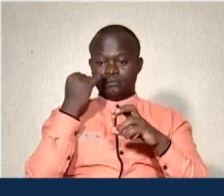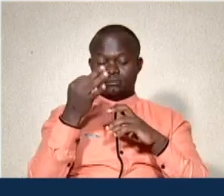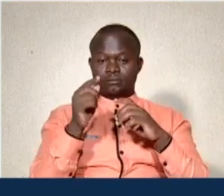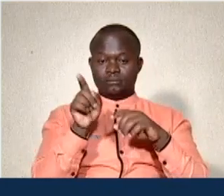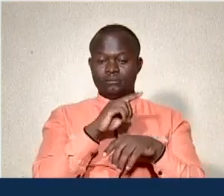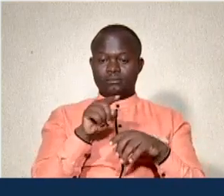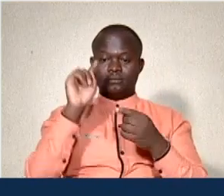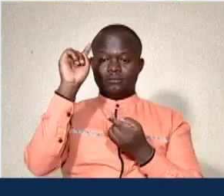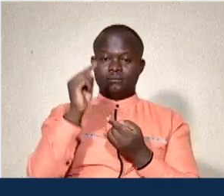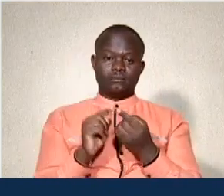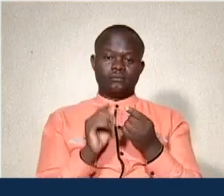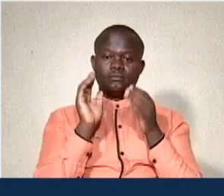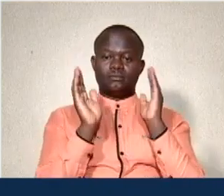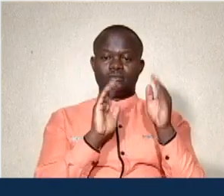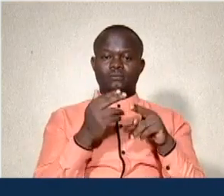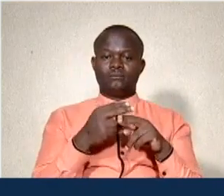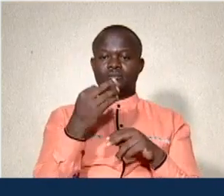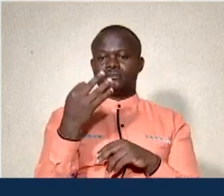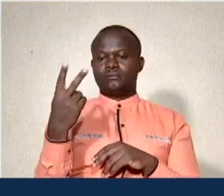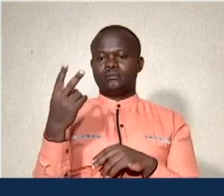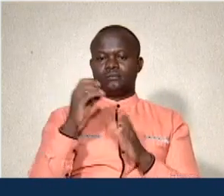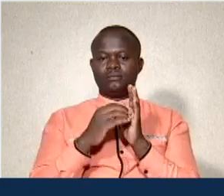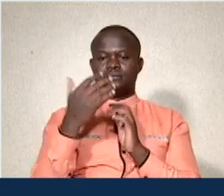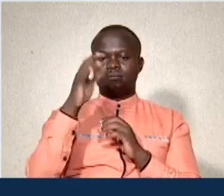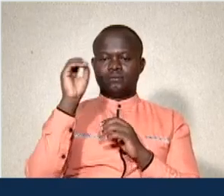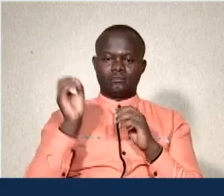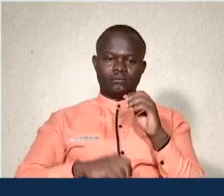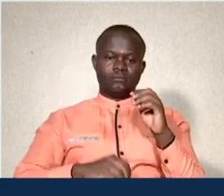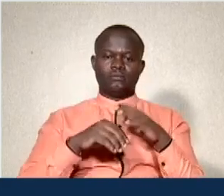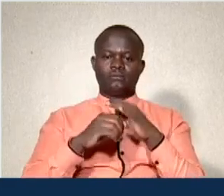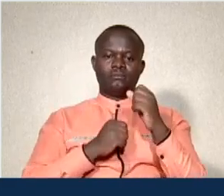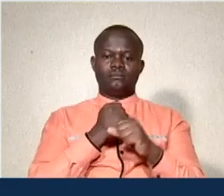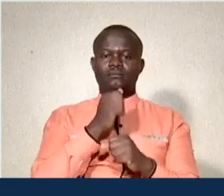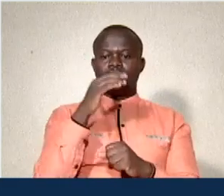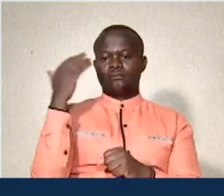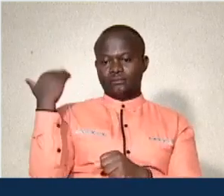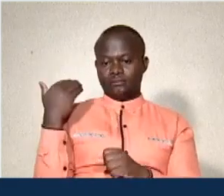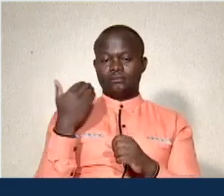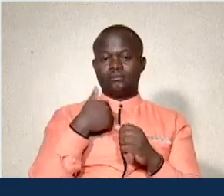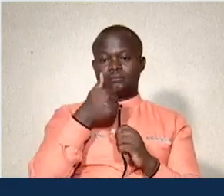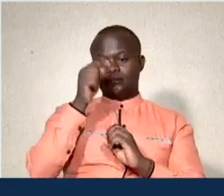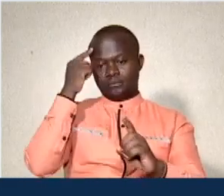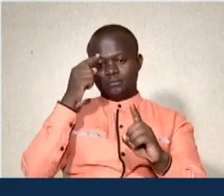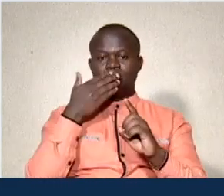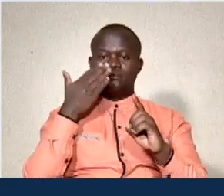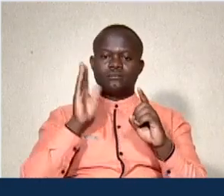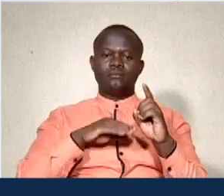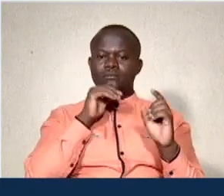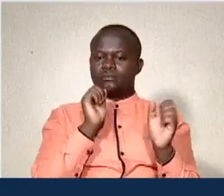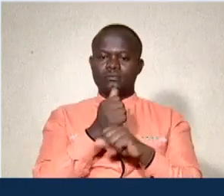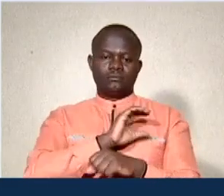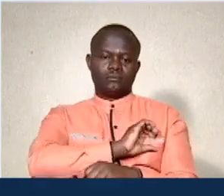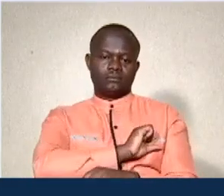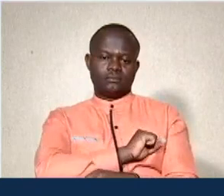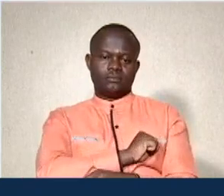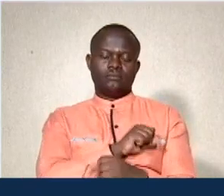byaha byagabanutse ku kigereranyo cya 32.5% mu myaka itanu ishize, abagifite uyu mugambi mubi batazihanganirwa. Jean